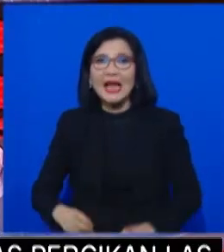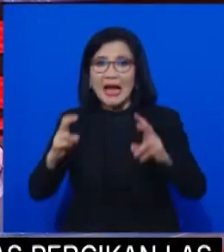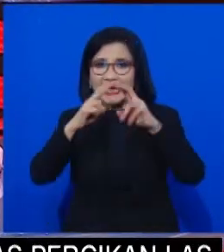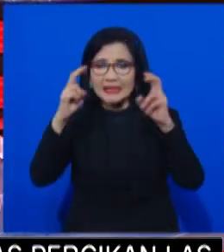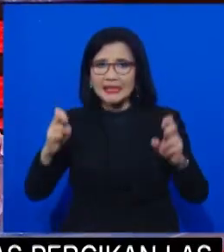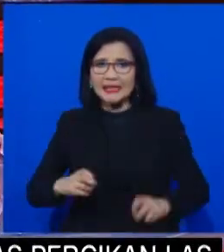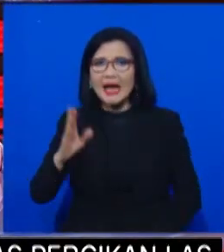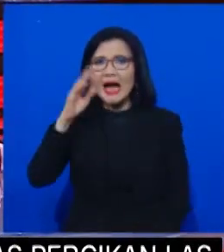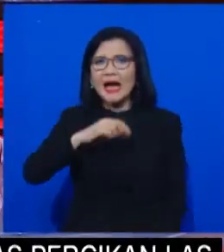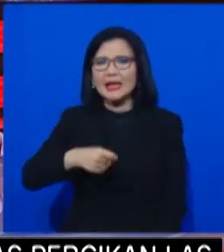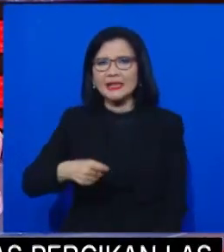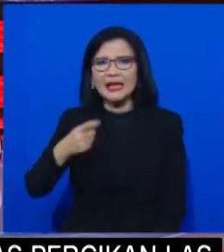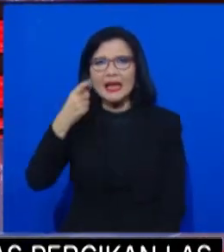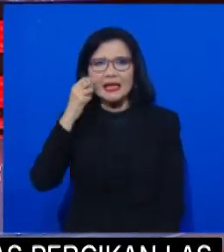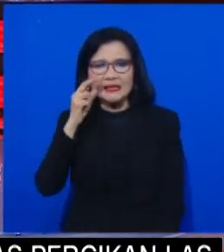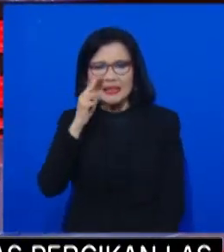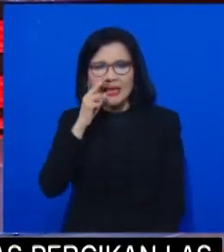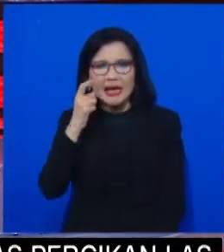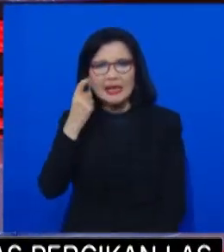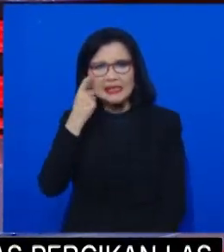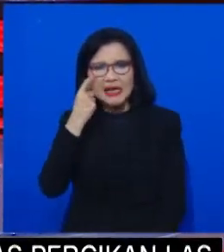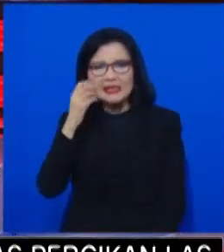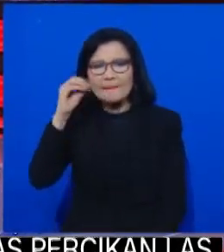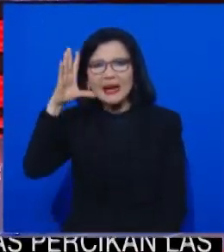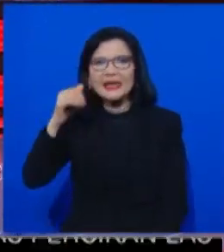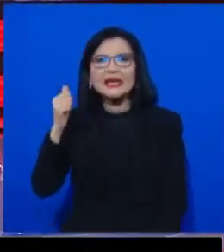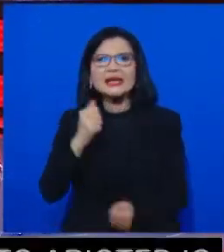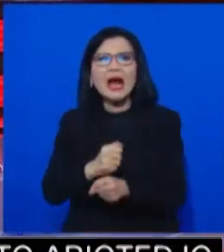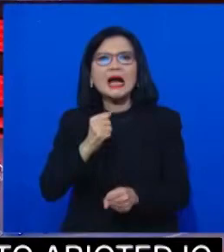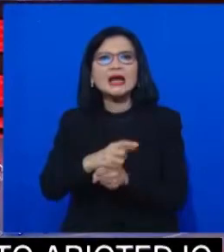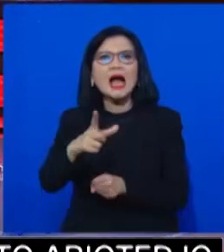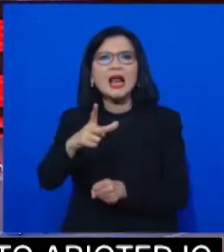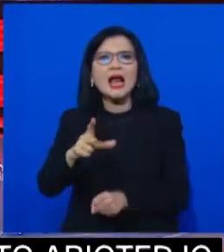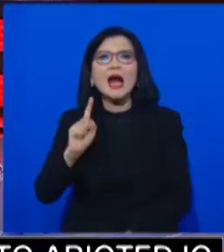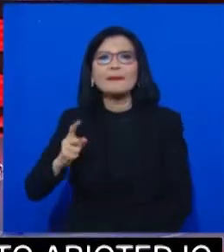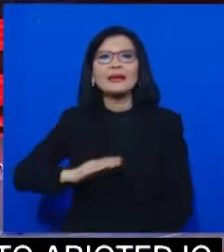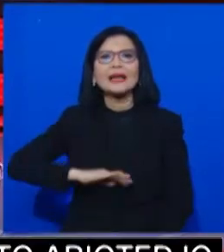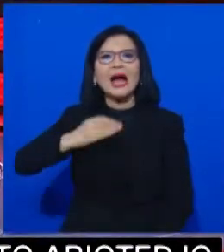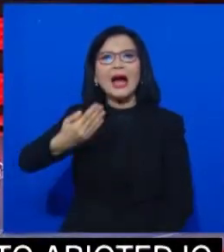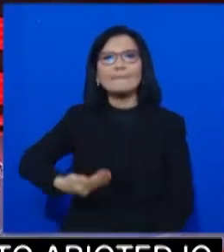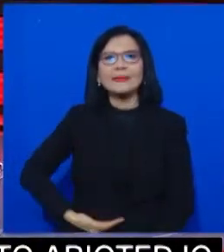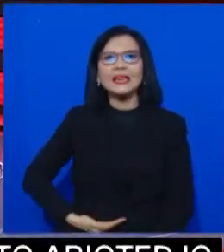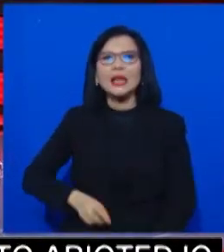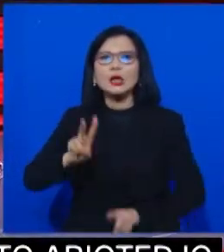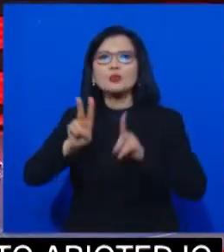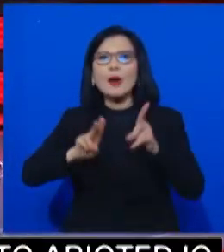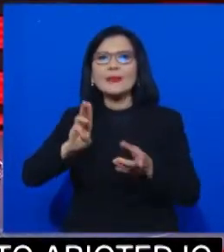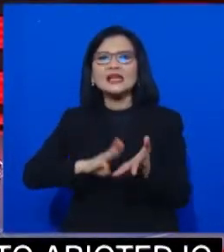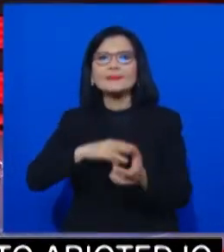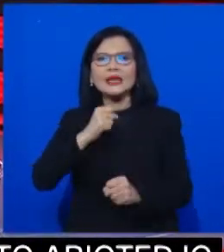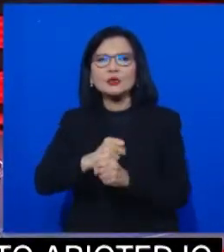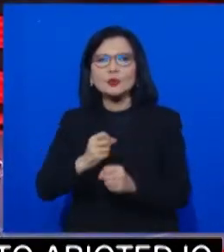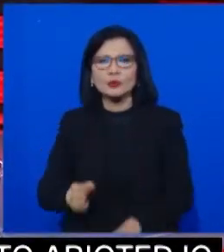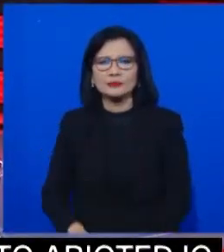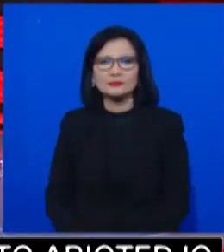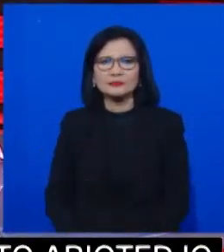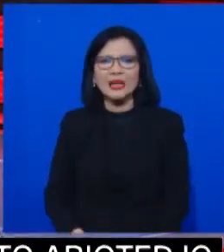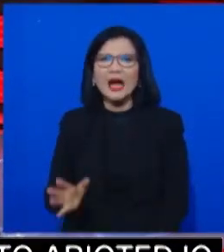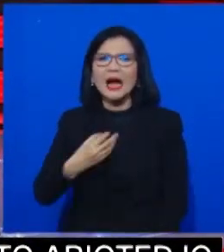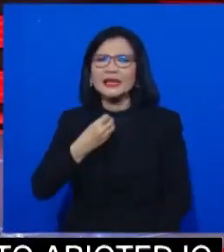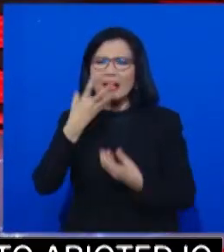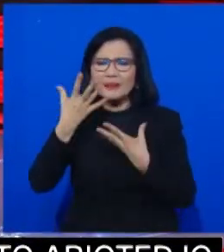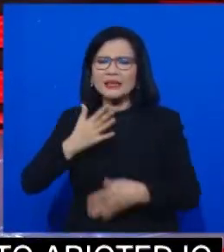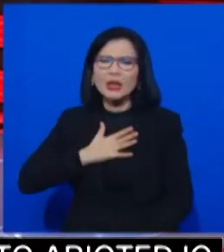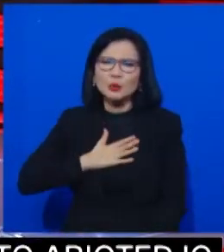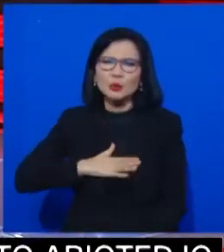pagi terpaksa gagal berangkat ke Tanah Suci karena dalam kondisi hamil 12 minggu. Sementara kabar duka kembali datang dari